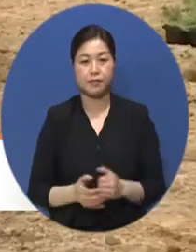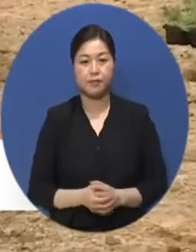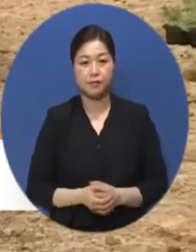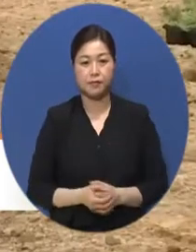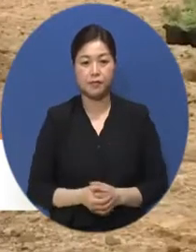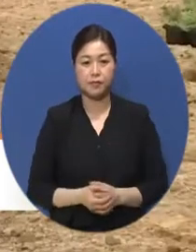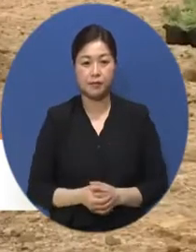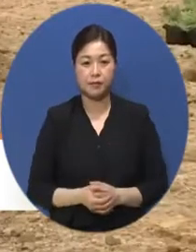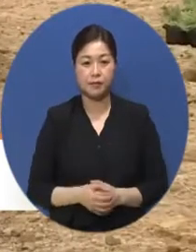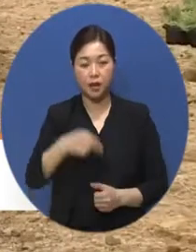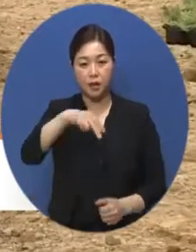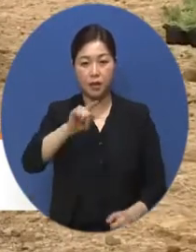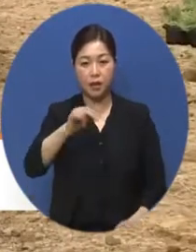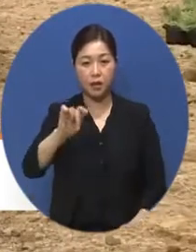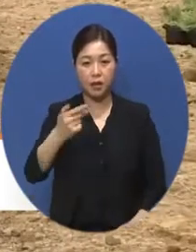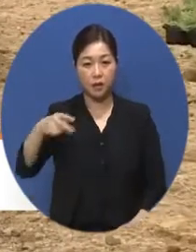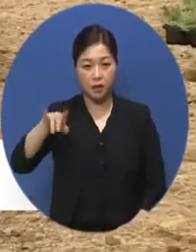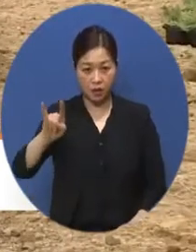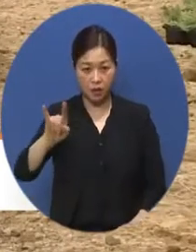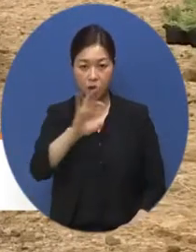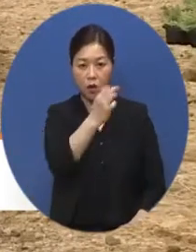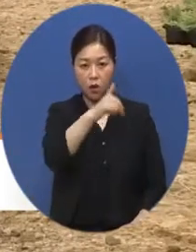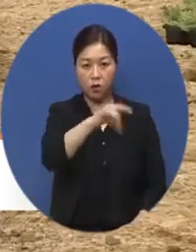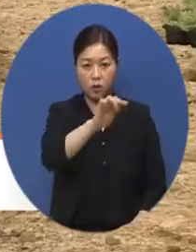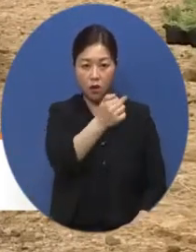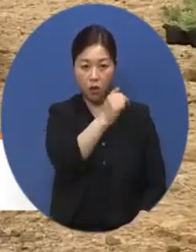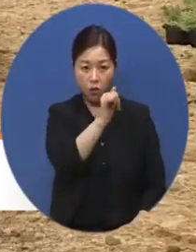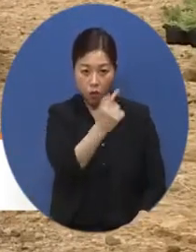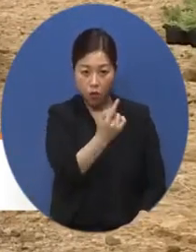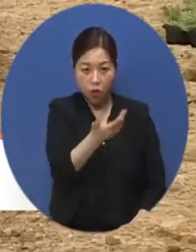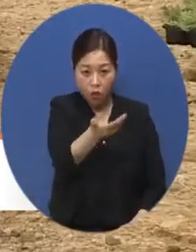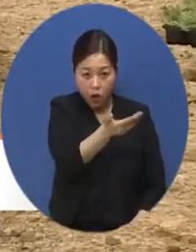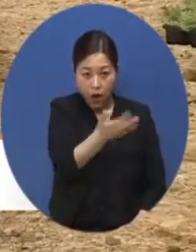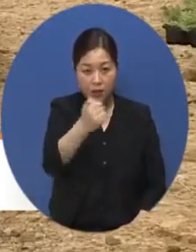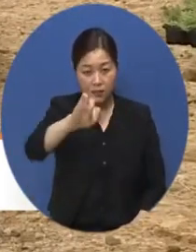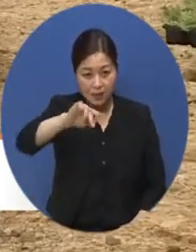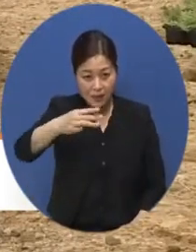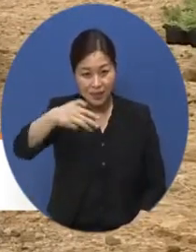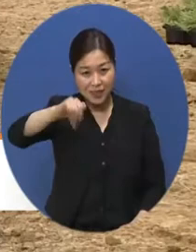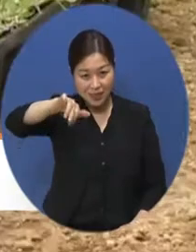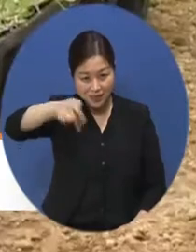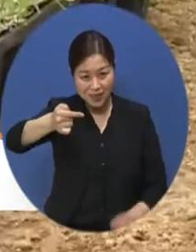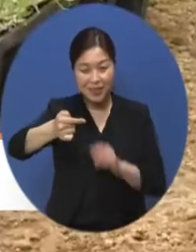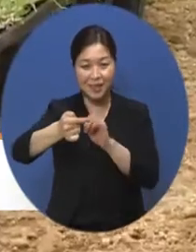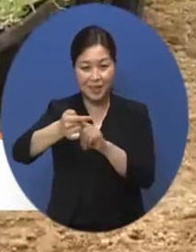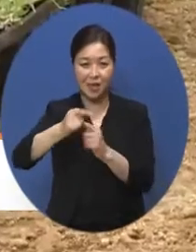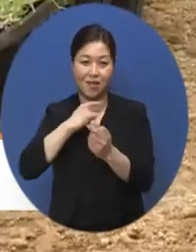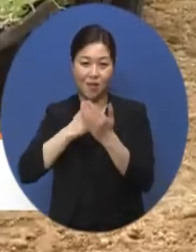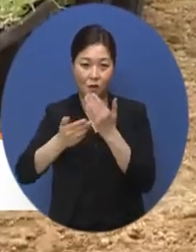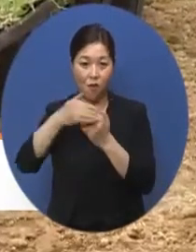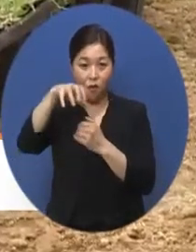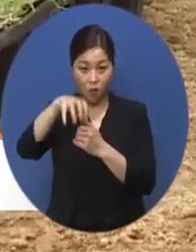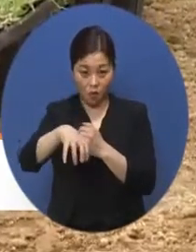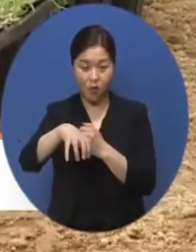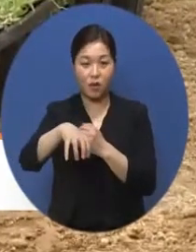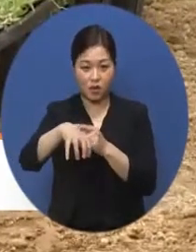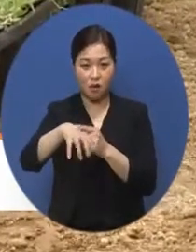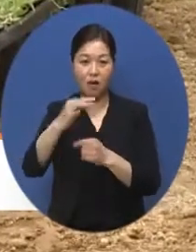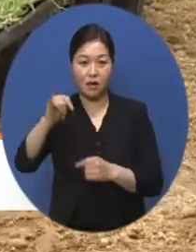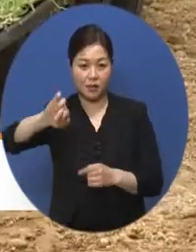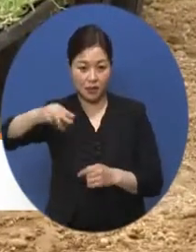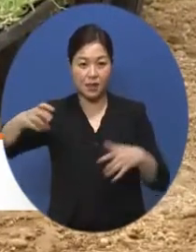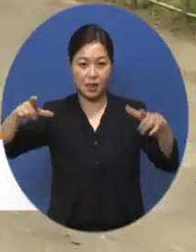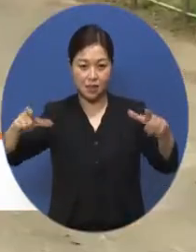실제 사선 되는 옥정 와 임실치즈 테마파크 등과 함께 임실군 의 대표 관광 제 2자